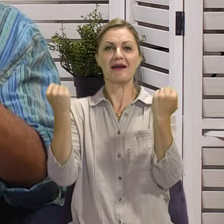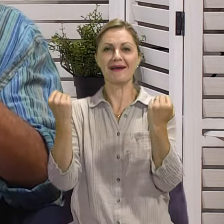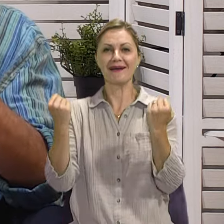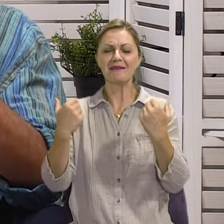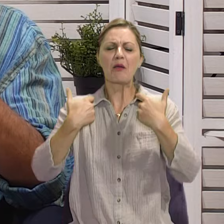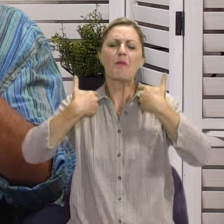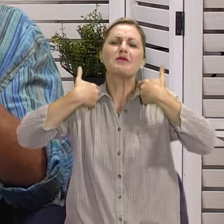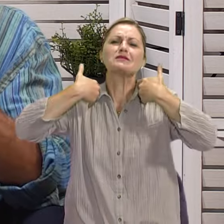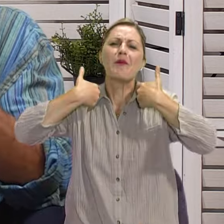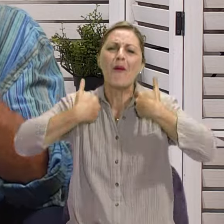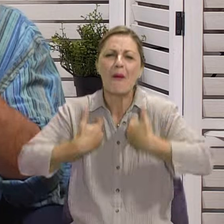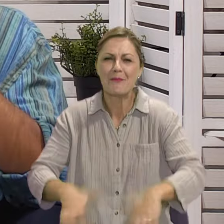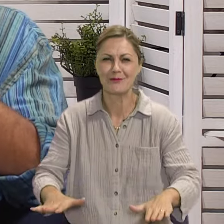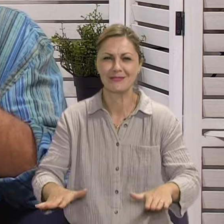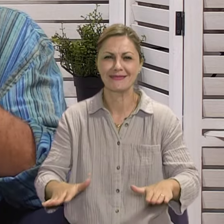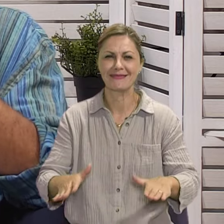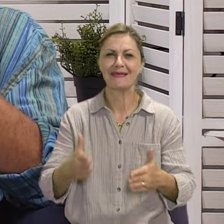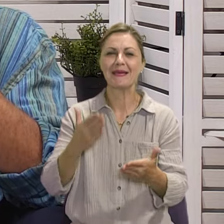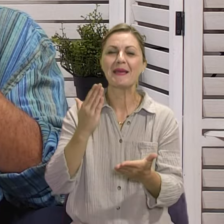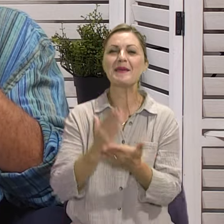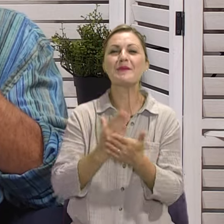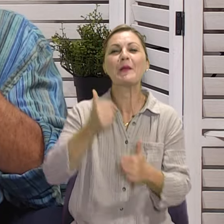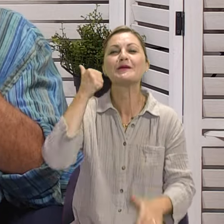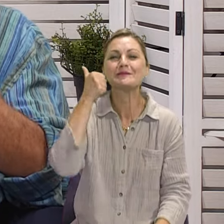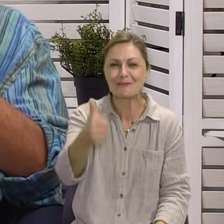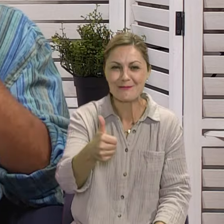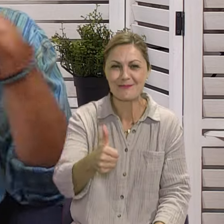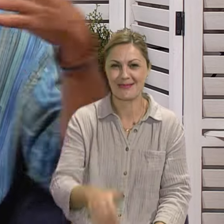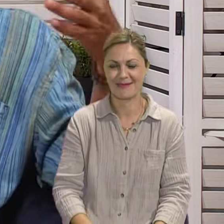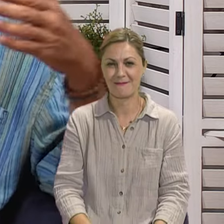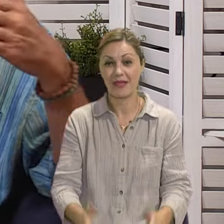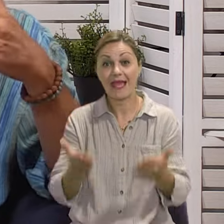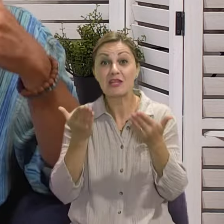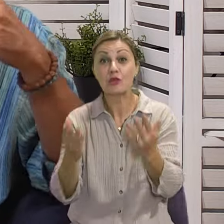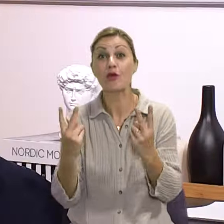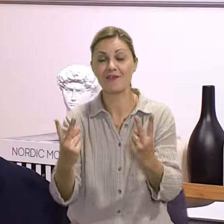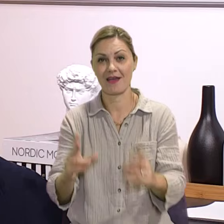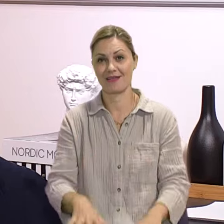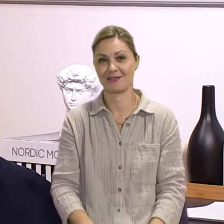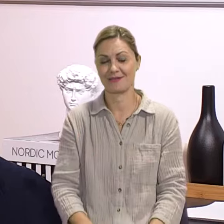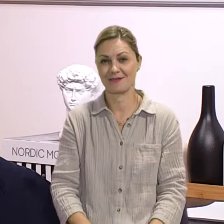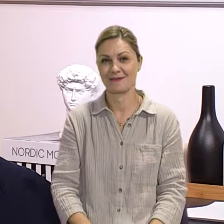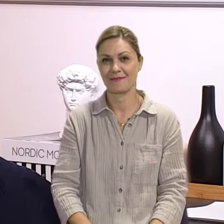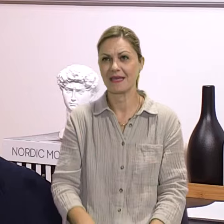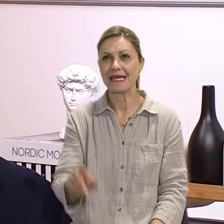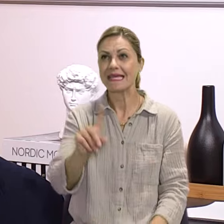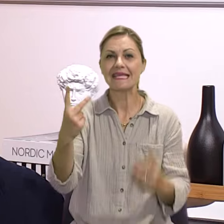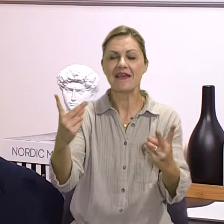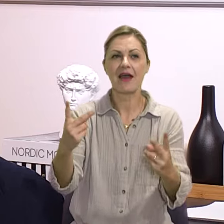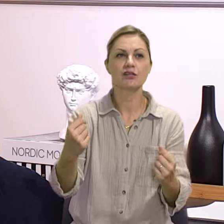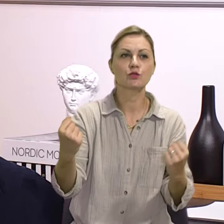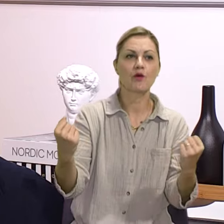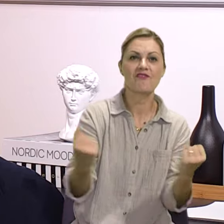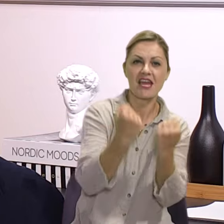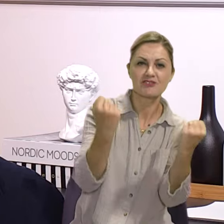ko da je proba. Ko da je proba. I to je super. To poslije je taj skužio. Posebno. Isključili ste se totalno. I sad, eto, mi